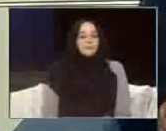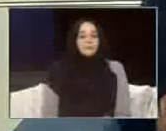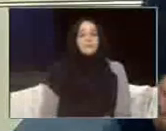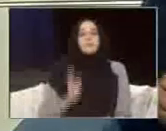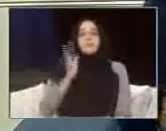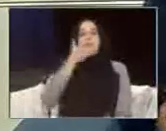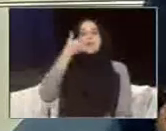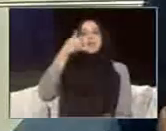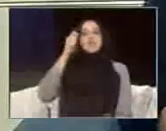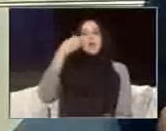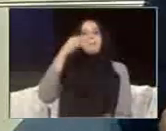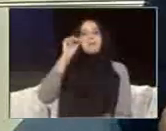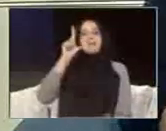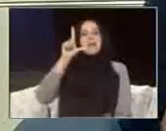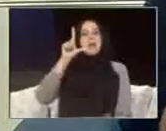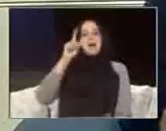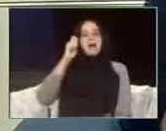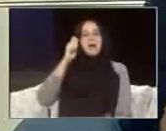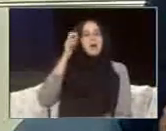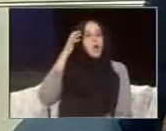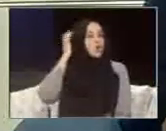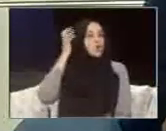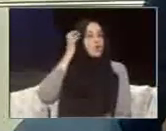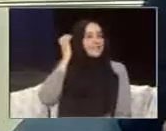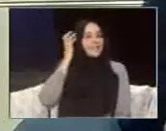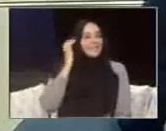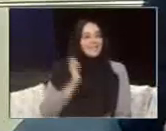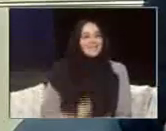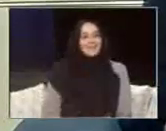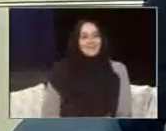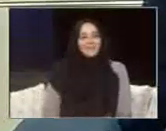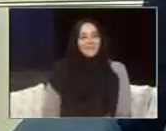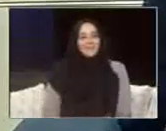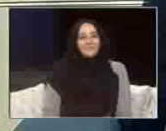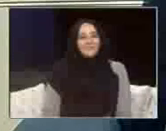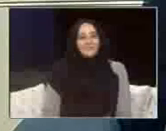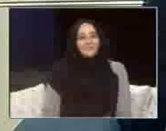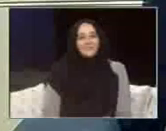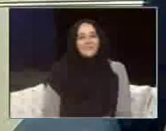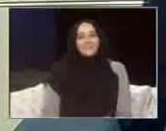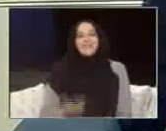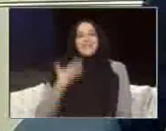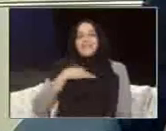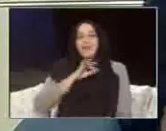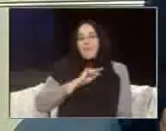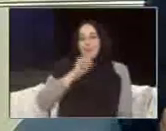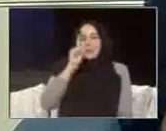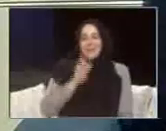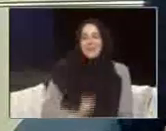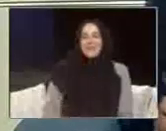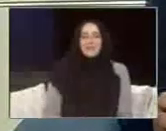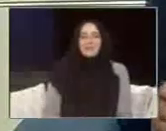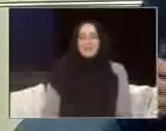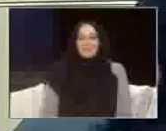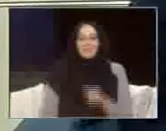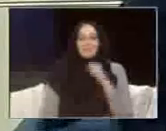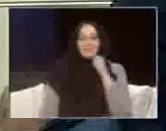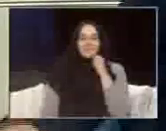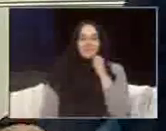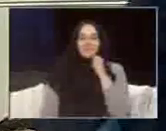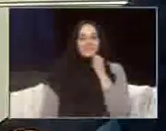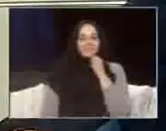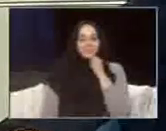جميلة من قسنطينة ونجيب إن شاء الله. ألو. نعم يا جميلة. ألو السلام عليكم. السلام ورحمة الله.